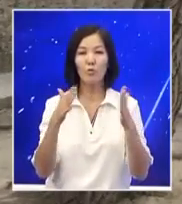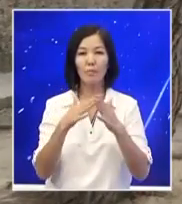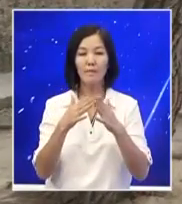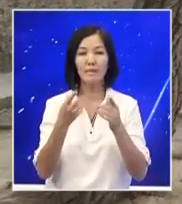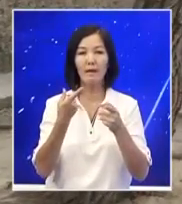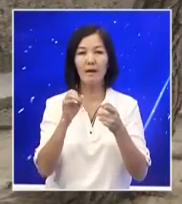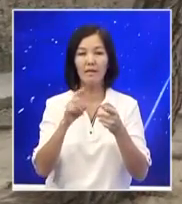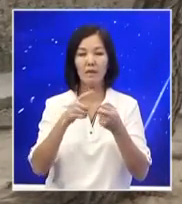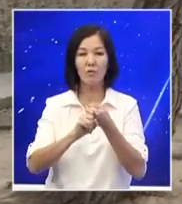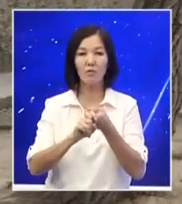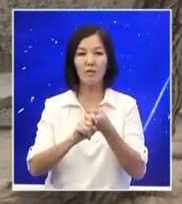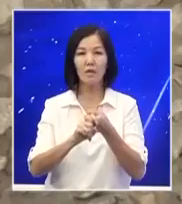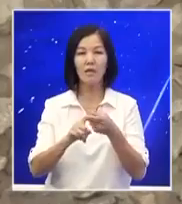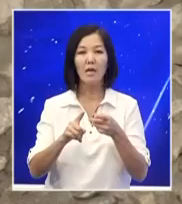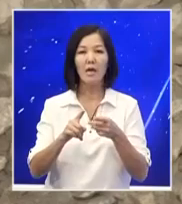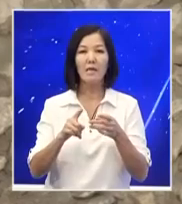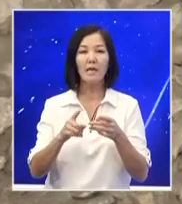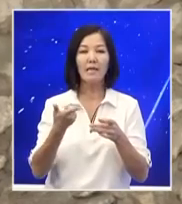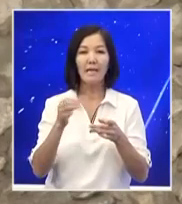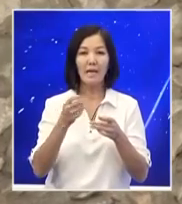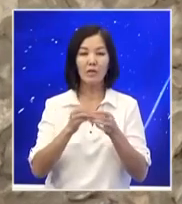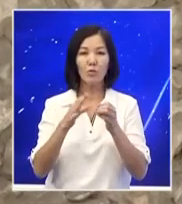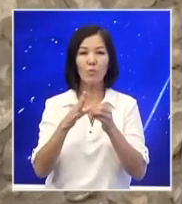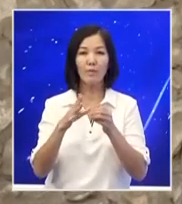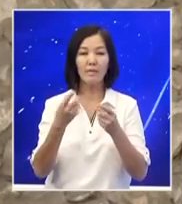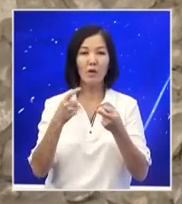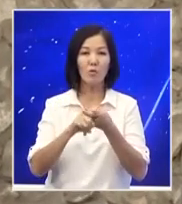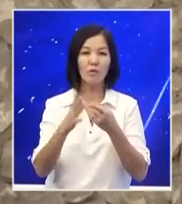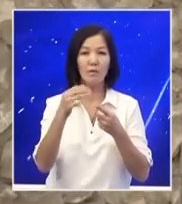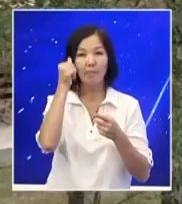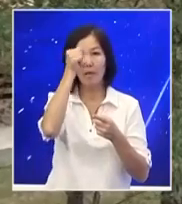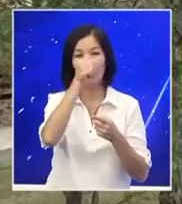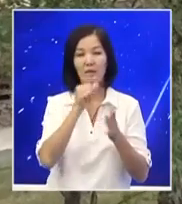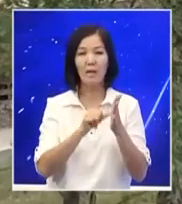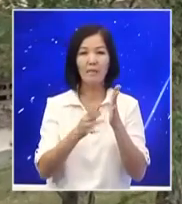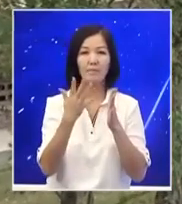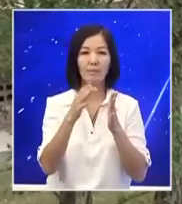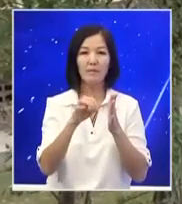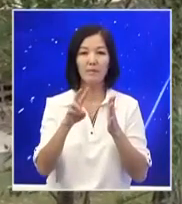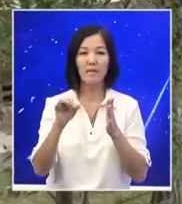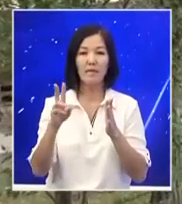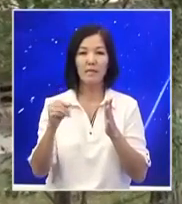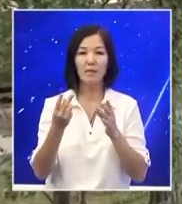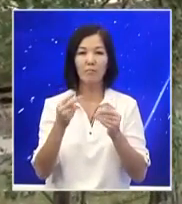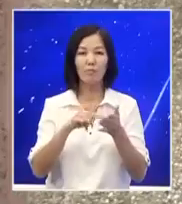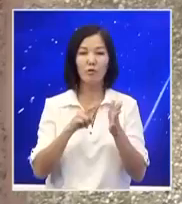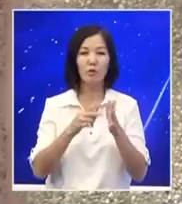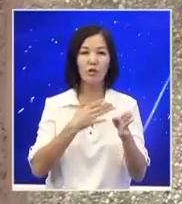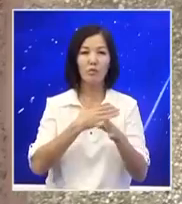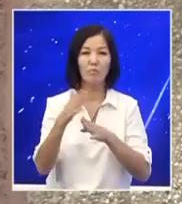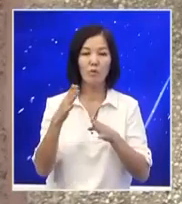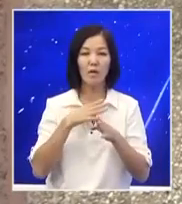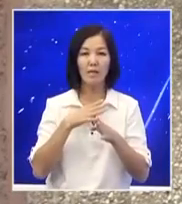Аймақта 20 аудан қала бар, 15-ні газ жетті. Соңғы 5 жылда салаға 65 миллиард теңгеден аса бюджет қаражаты